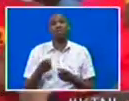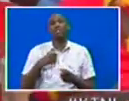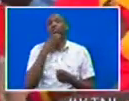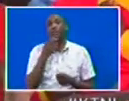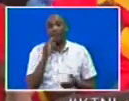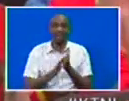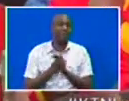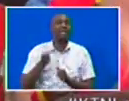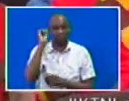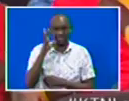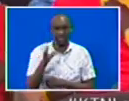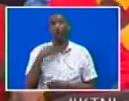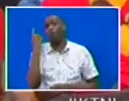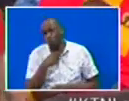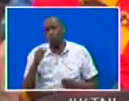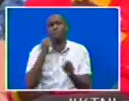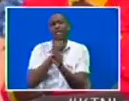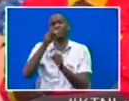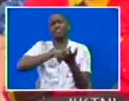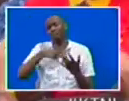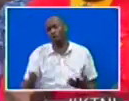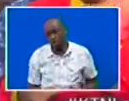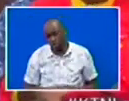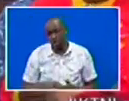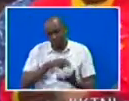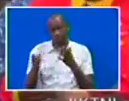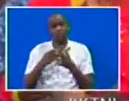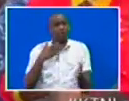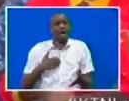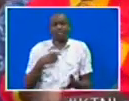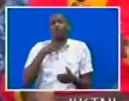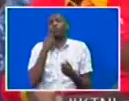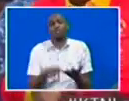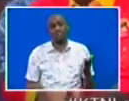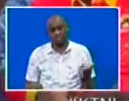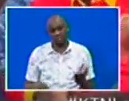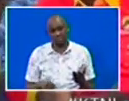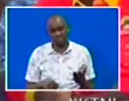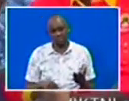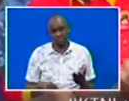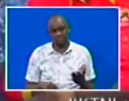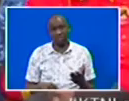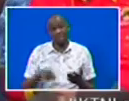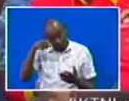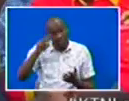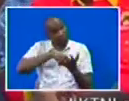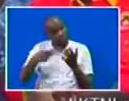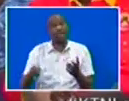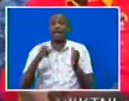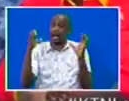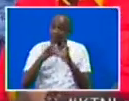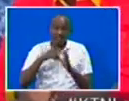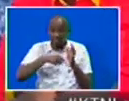sukari, nani aliangusha? Ilianguka mbele ya sisi tuingie, au ni wale? Si ni wale?